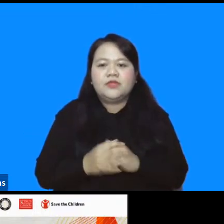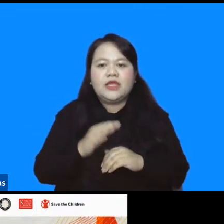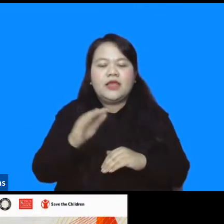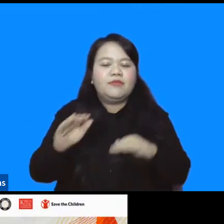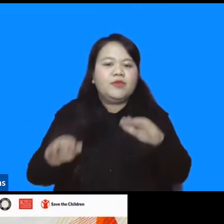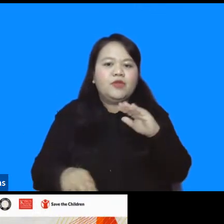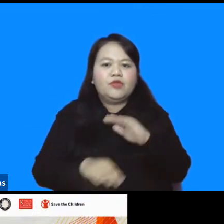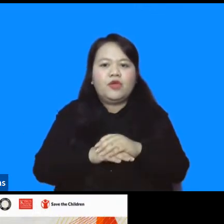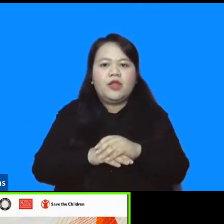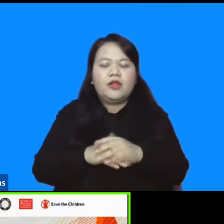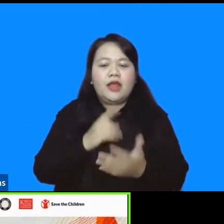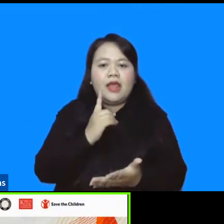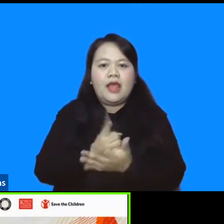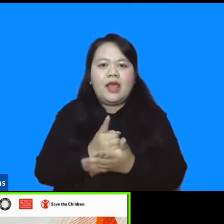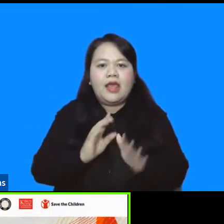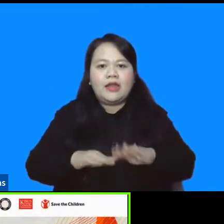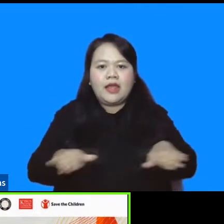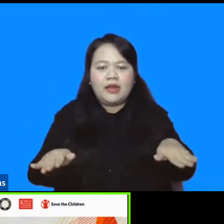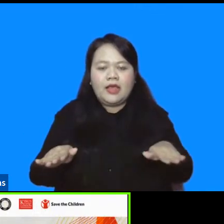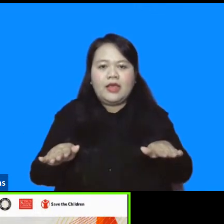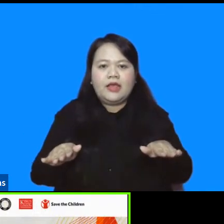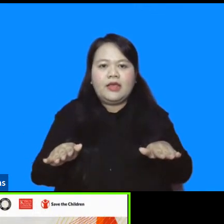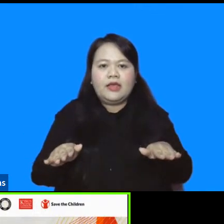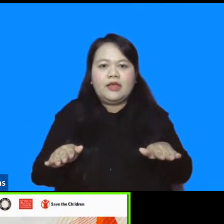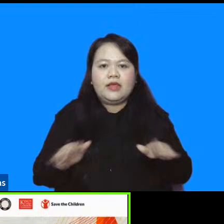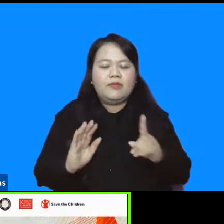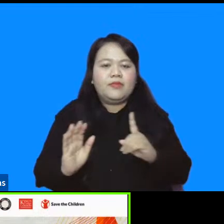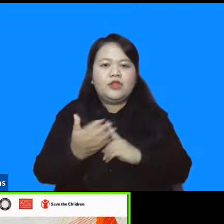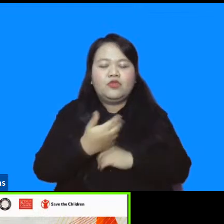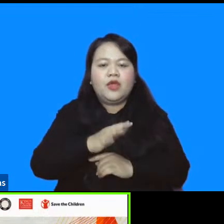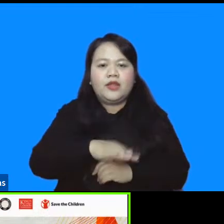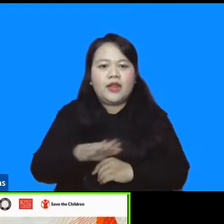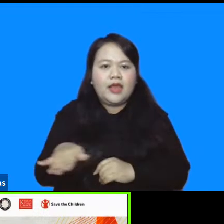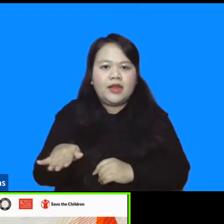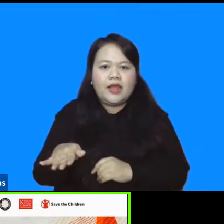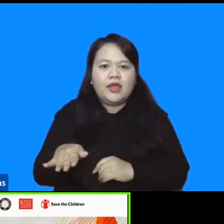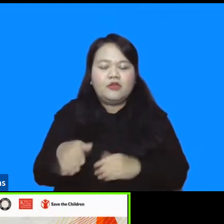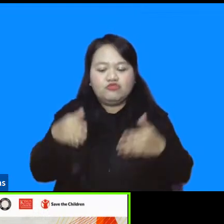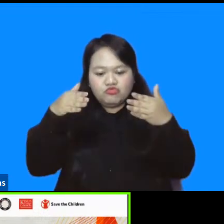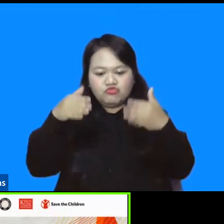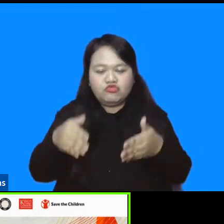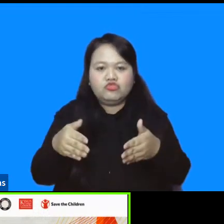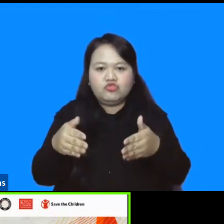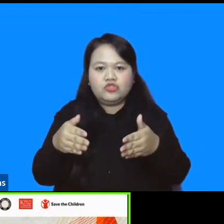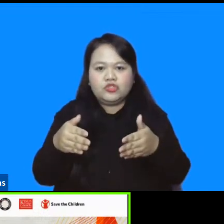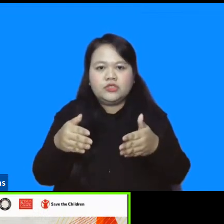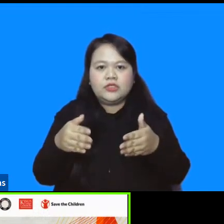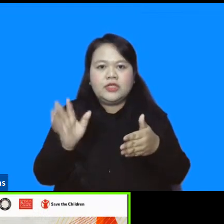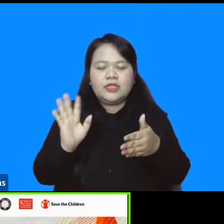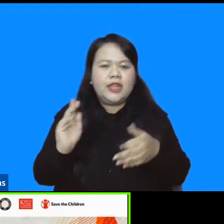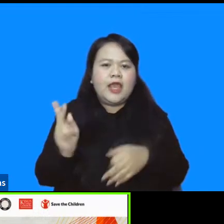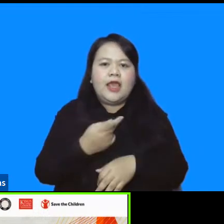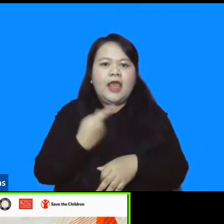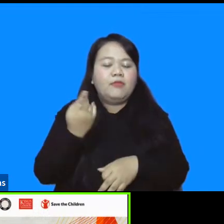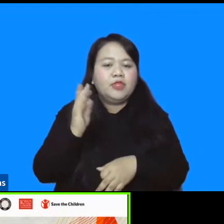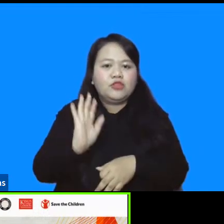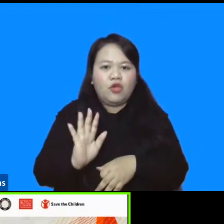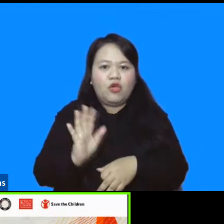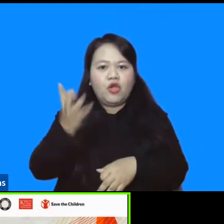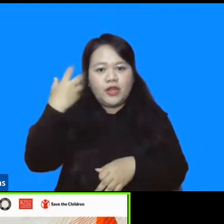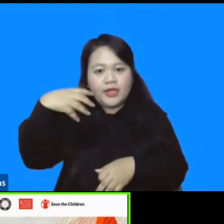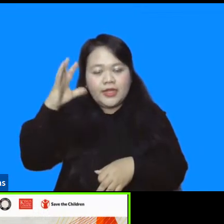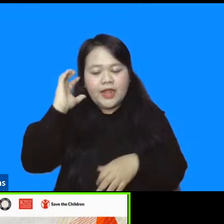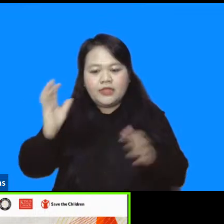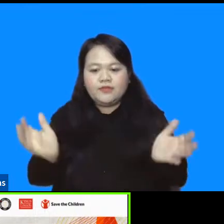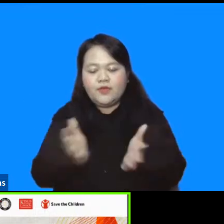dan perlindungan anak ini memang perlindungan khusus anak ini memang bukan hanya di kami, bukan hanya di Dinas